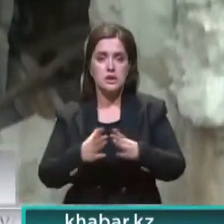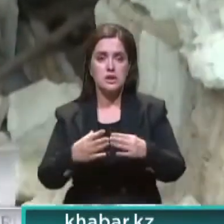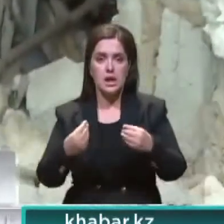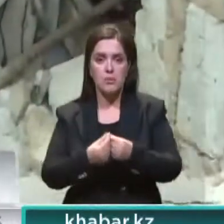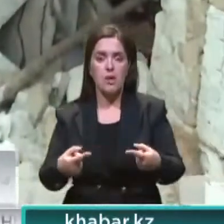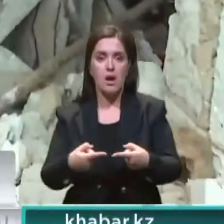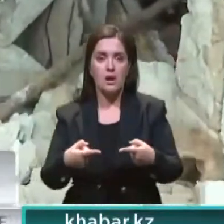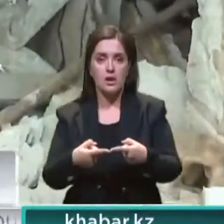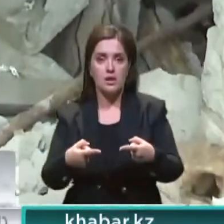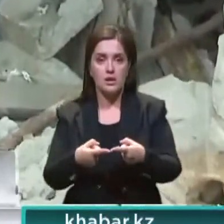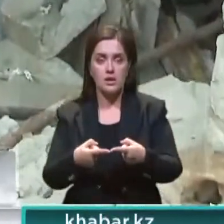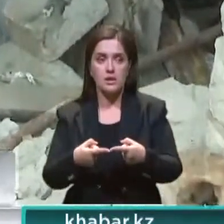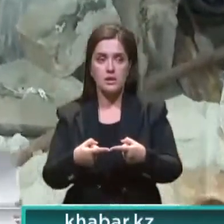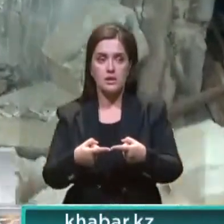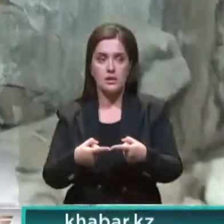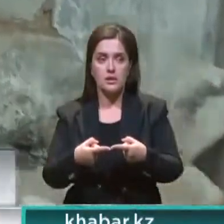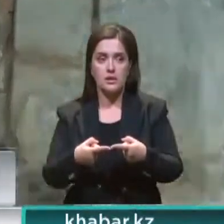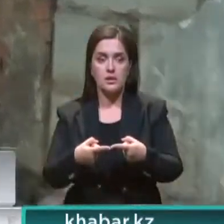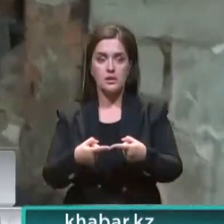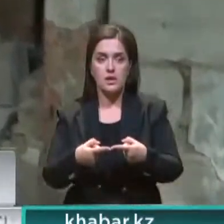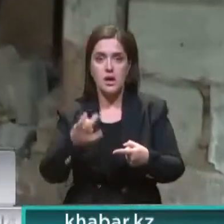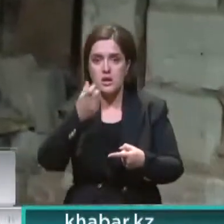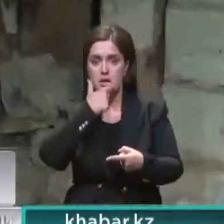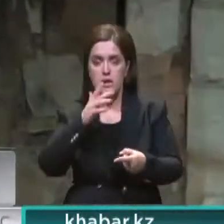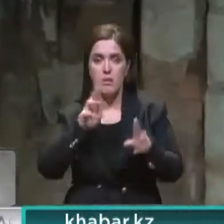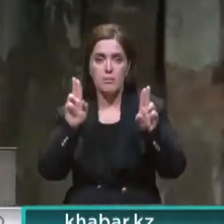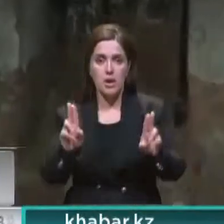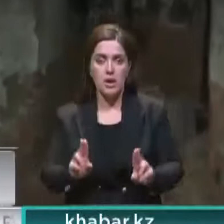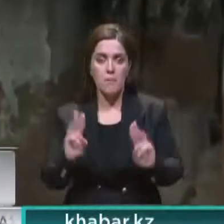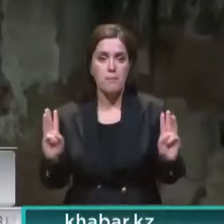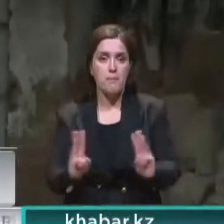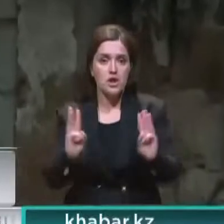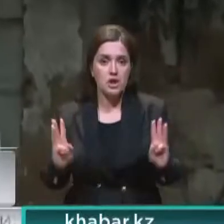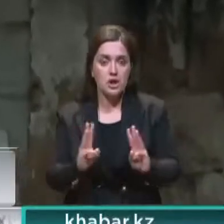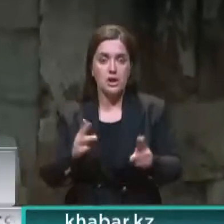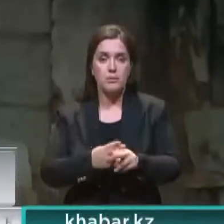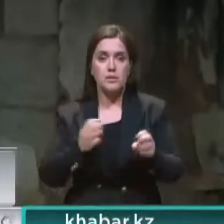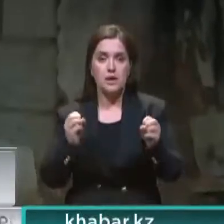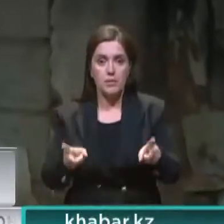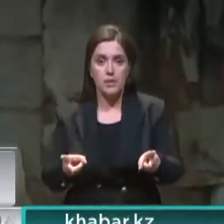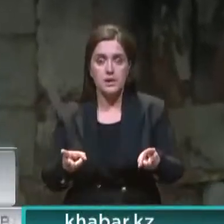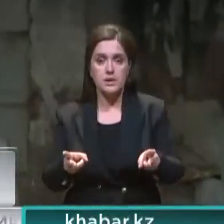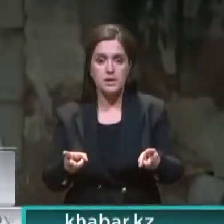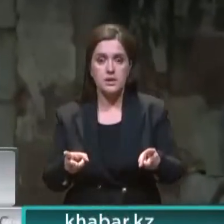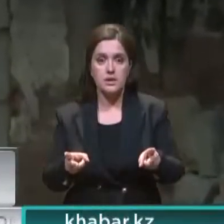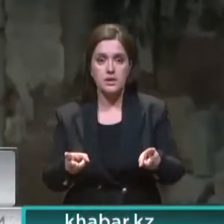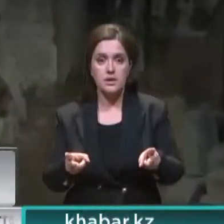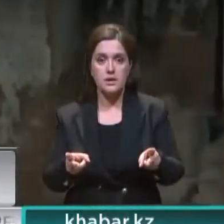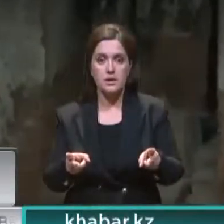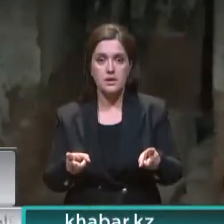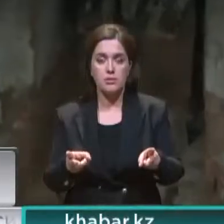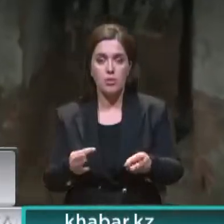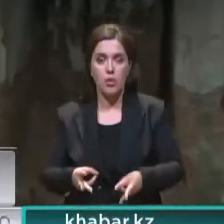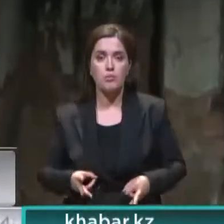снимали в аренду. Так как не соблюдали правила пожарной безопасности, а именно по